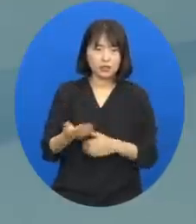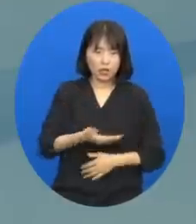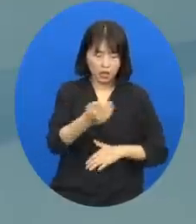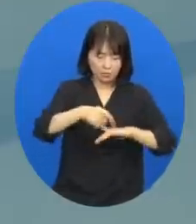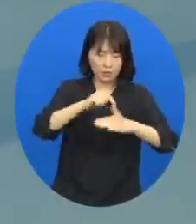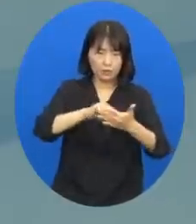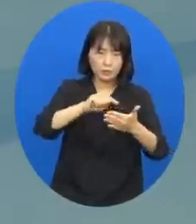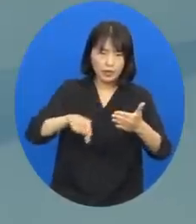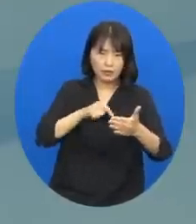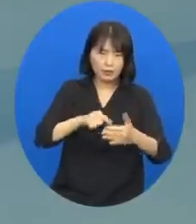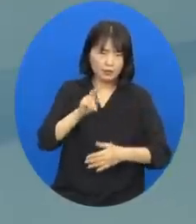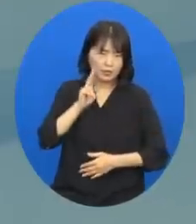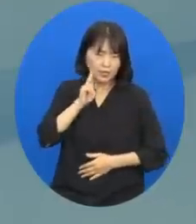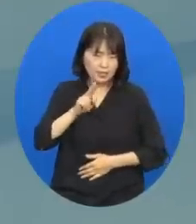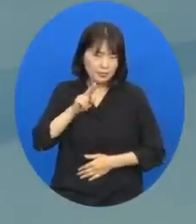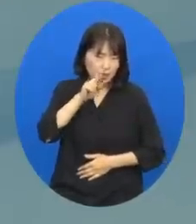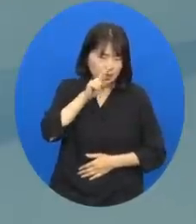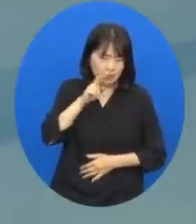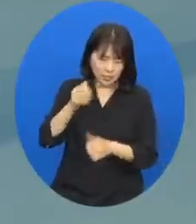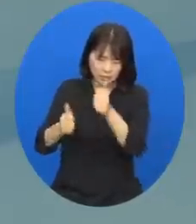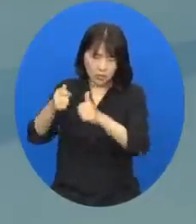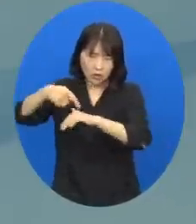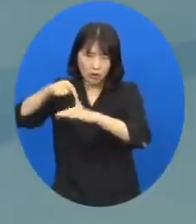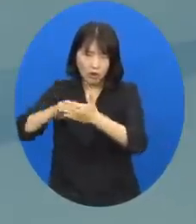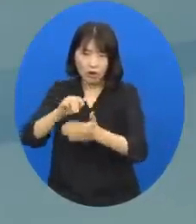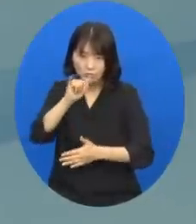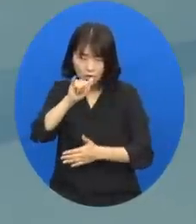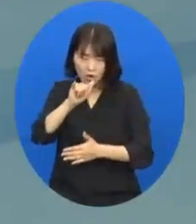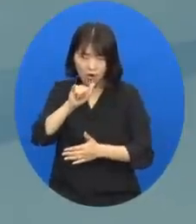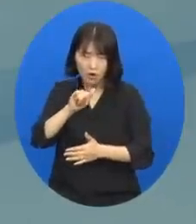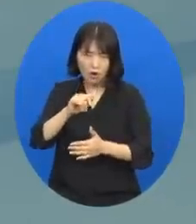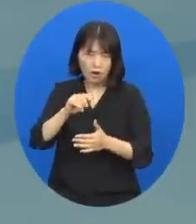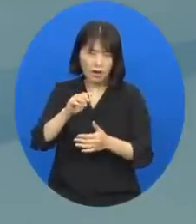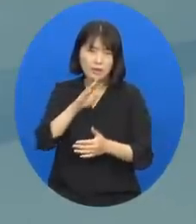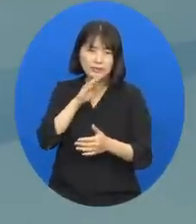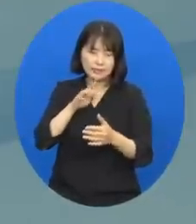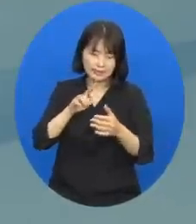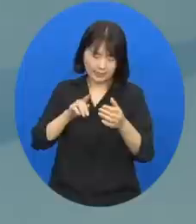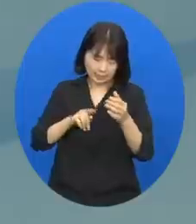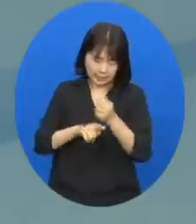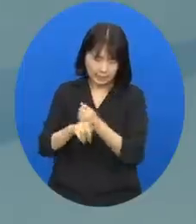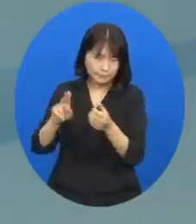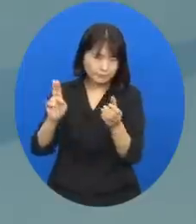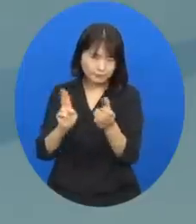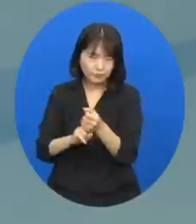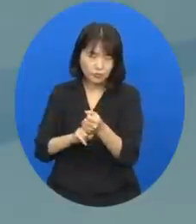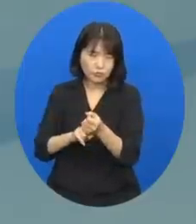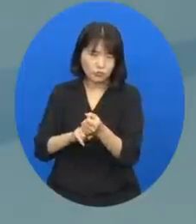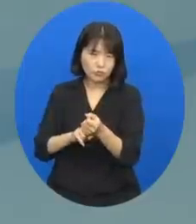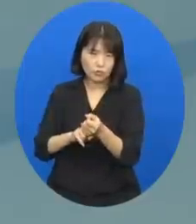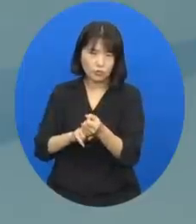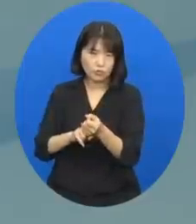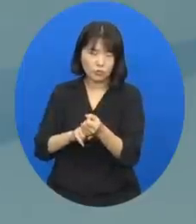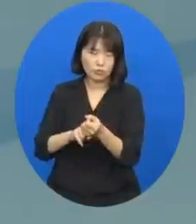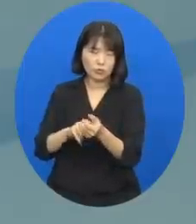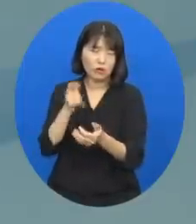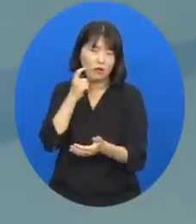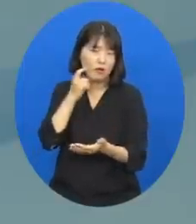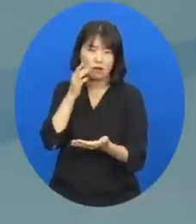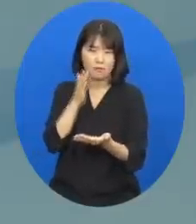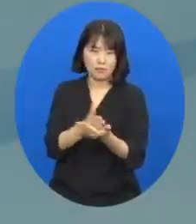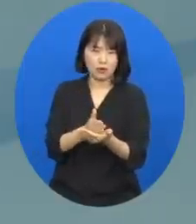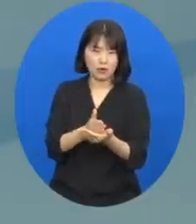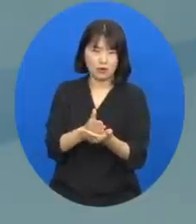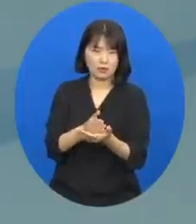경쟁심이 있으면 자랑하지 말고 진리를 거슬러 속이지 마십시오 이러한 지혜는 위에서 내려온 것이 아니라 땅에